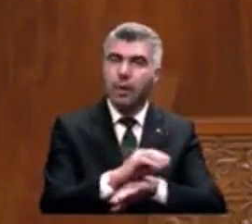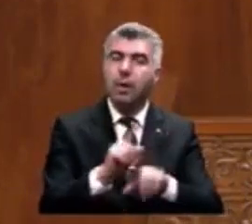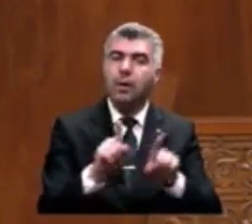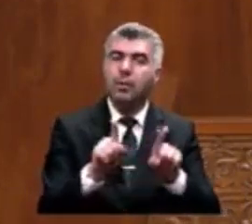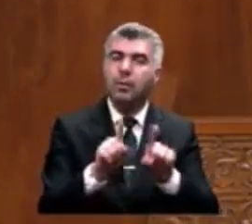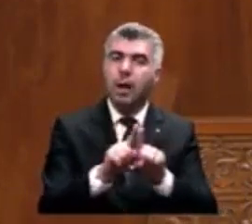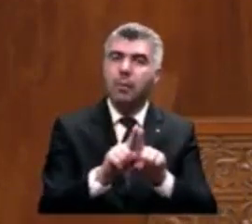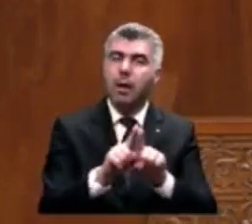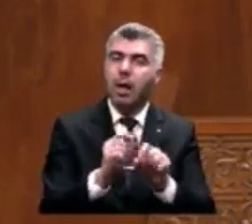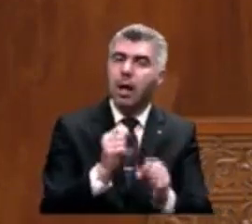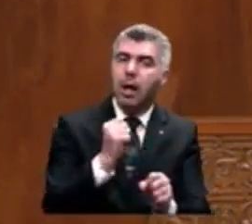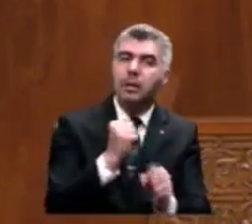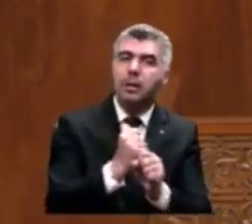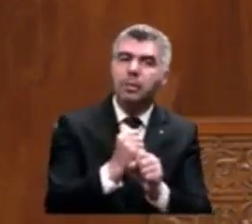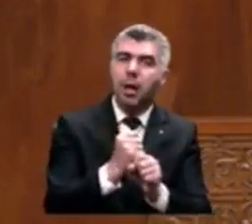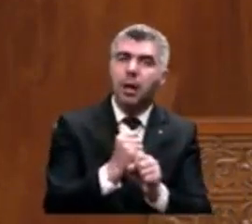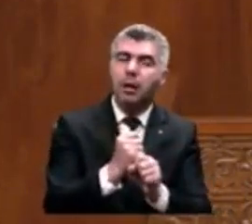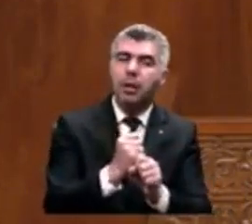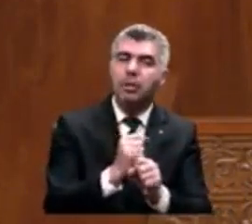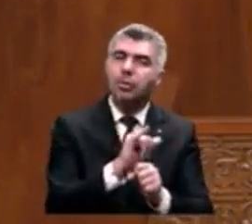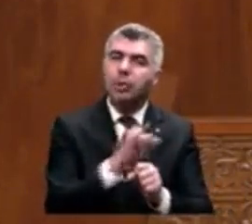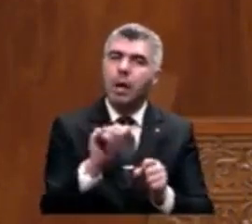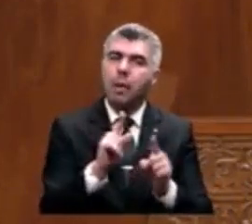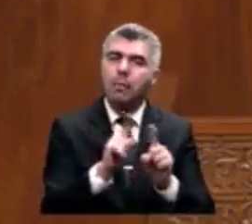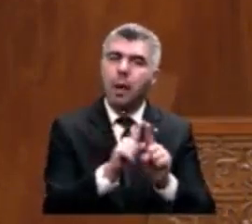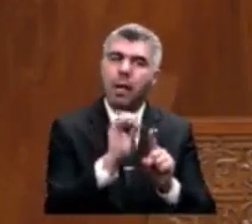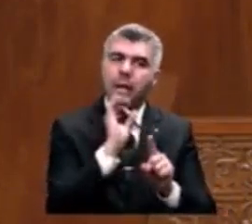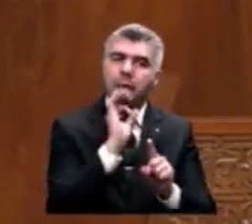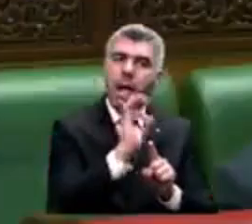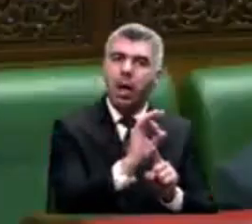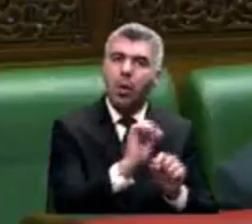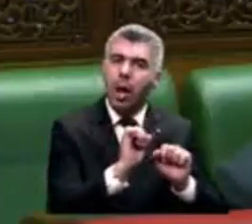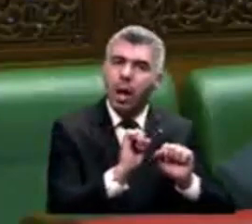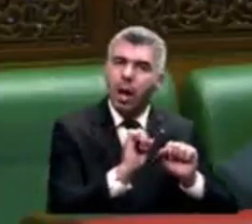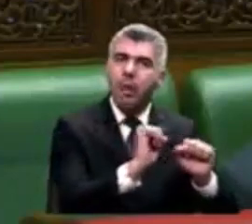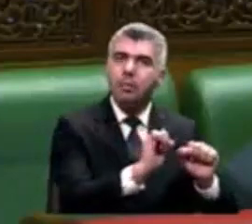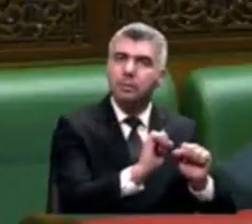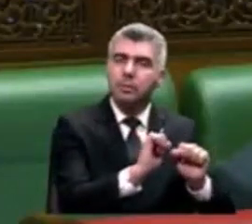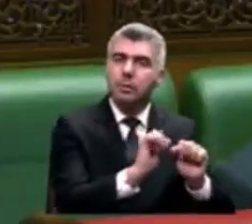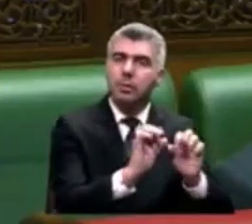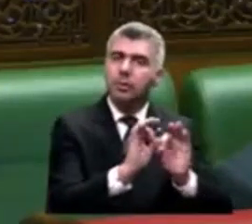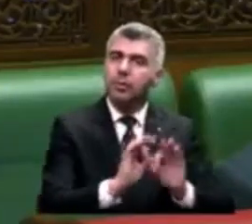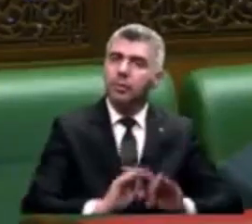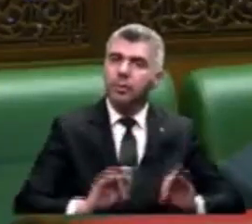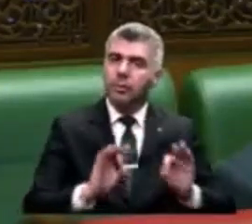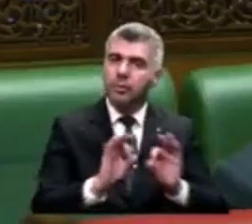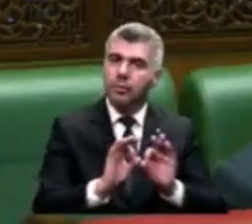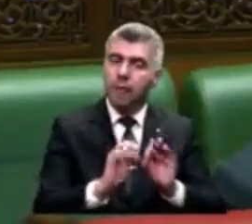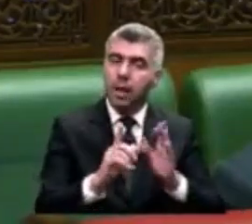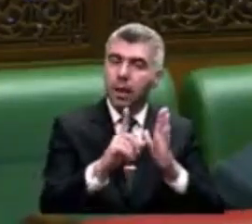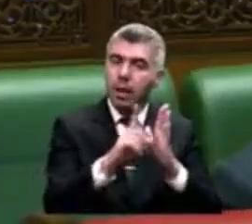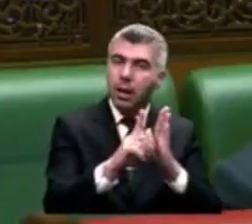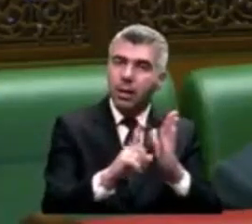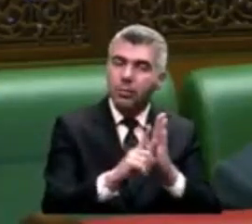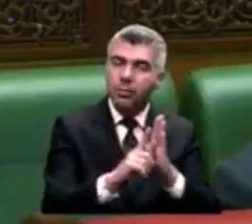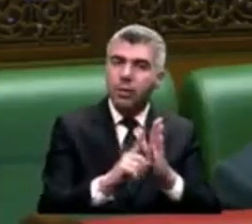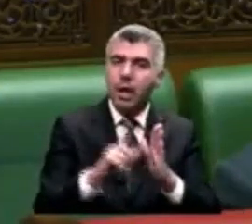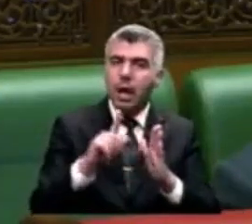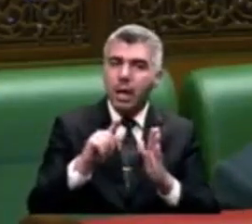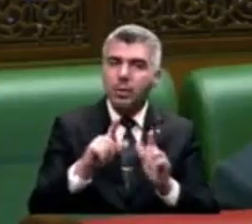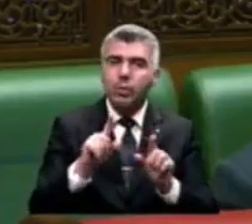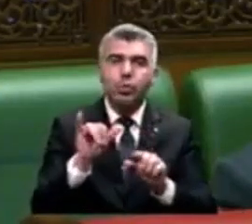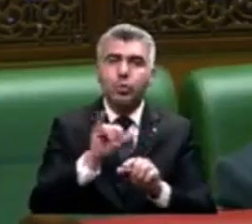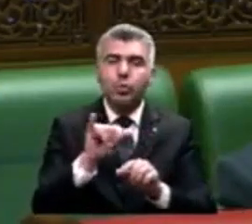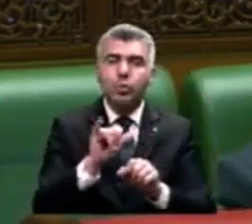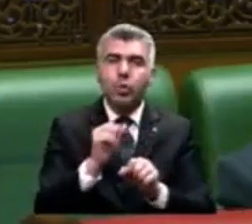بمزاوله مهام لا تدخل في اختصاصه. هذا النظام الاساسي دقق شنو هي